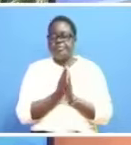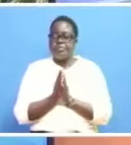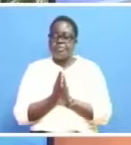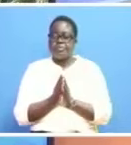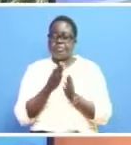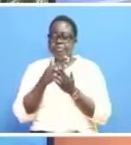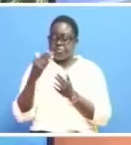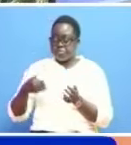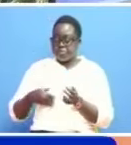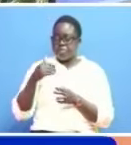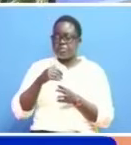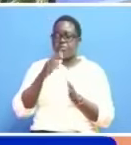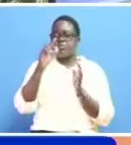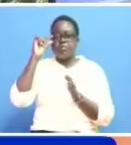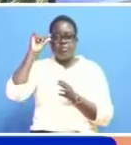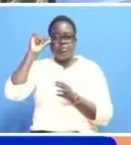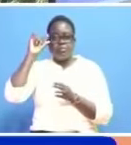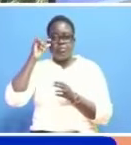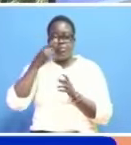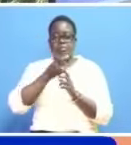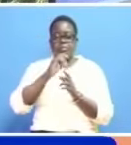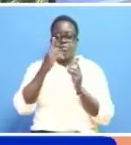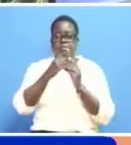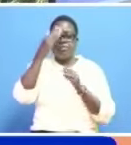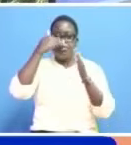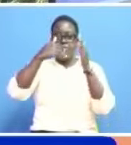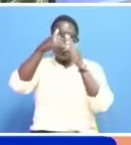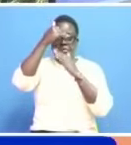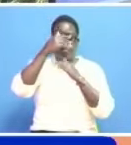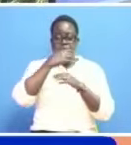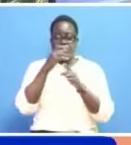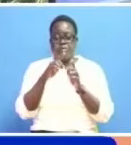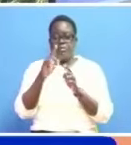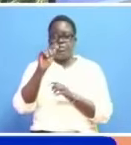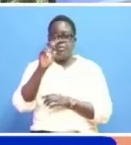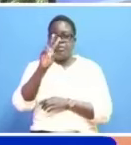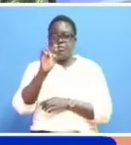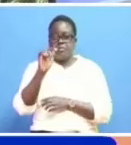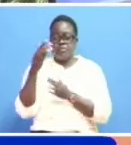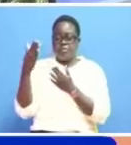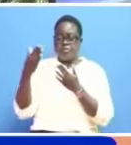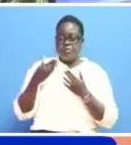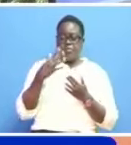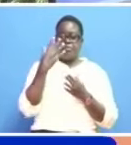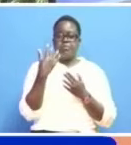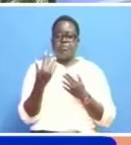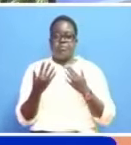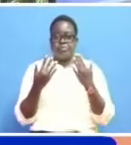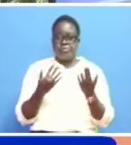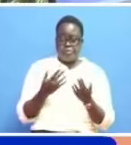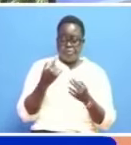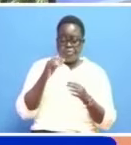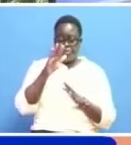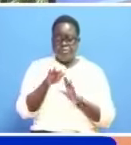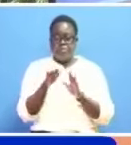Mwema amuika kaunti ya Mombasa kuma imanyesioni nene vamwe na siyake uvundi ni madhocha na moko eli itambia ya